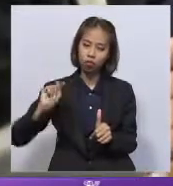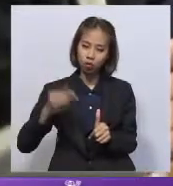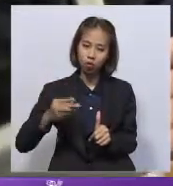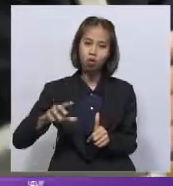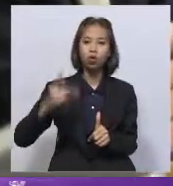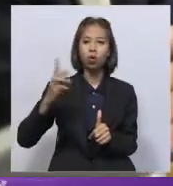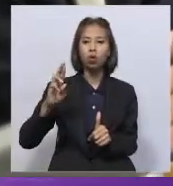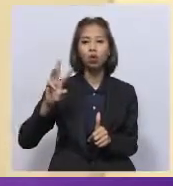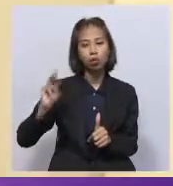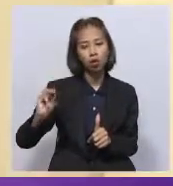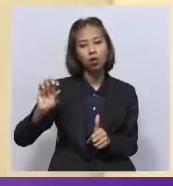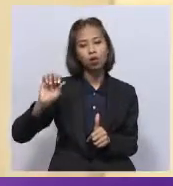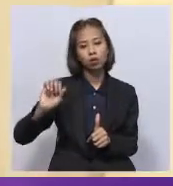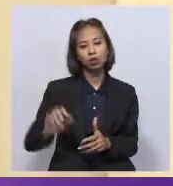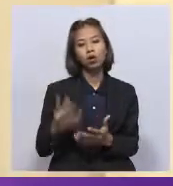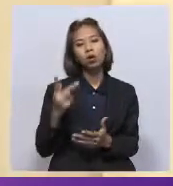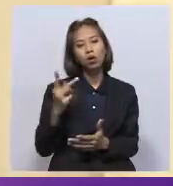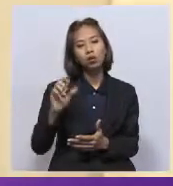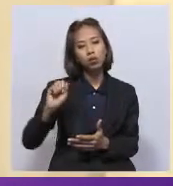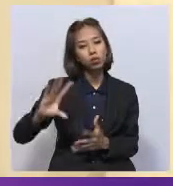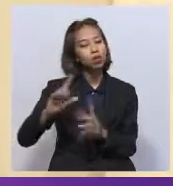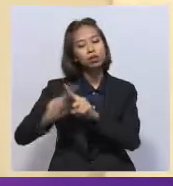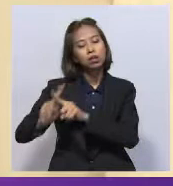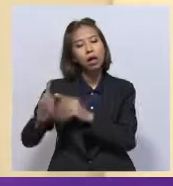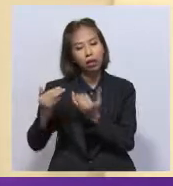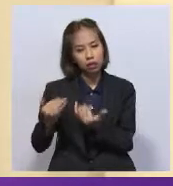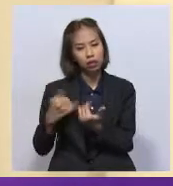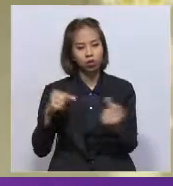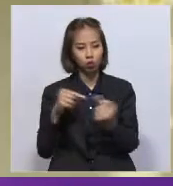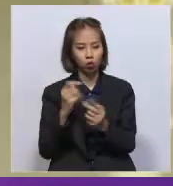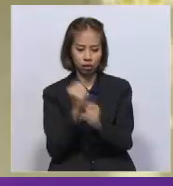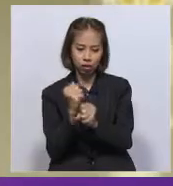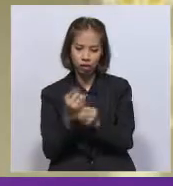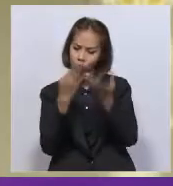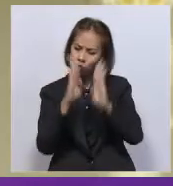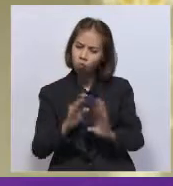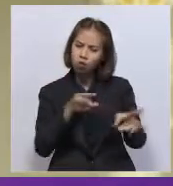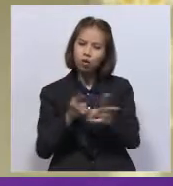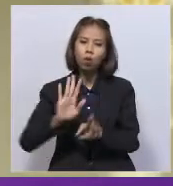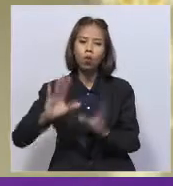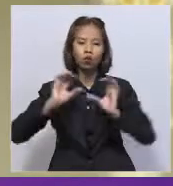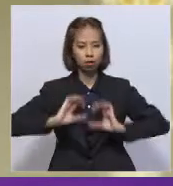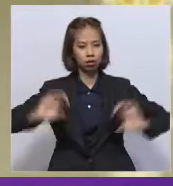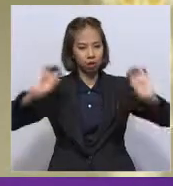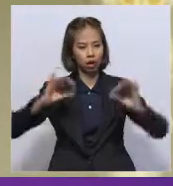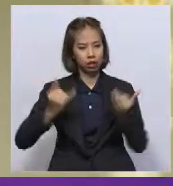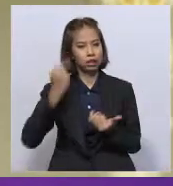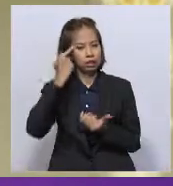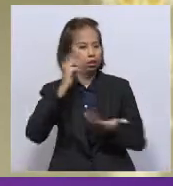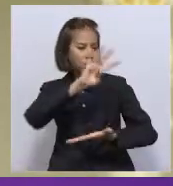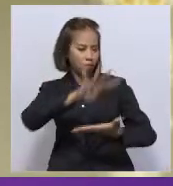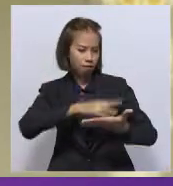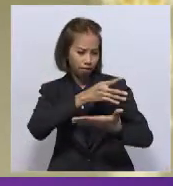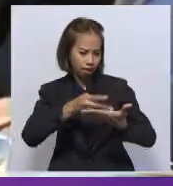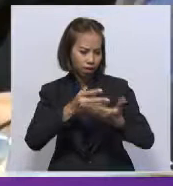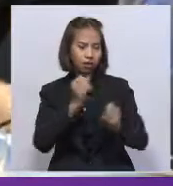ม.และศึกษาแนวทางการทำงานในรูปแบบข้าราชการให้เกิดความเข้าใจเพื่อวางแนวทางให้สอดรับไ